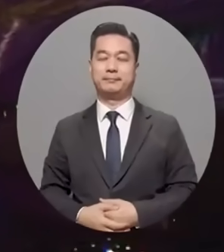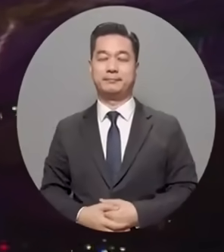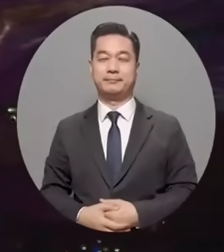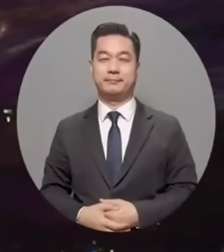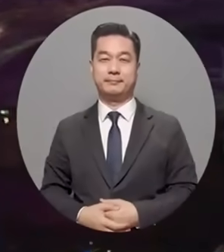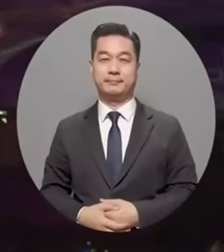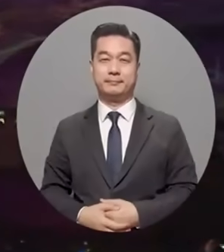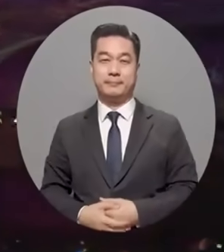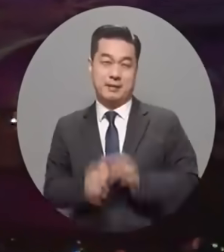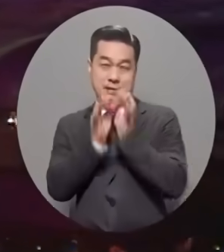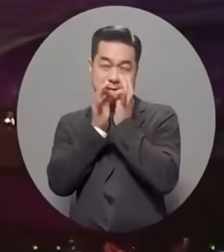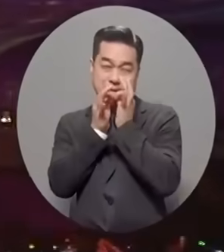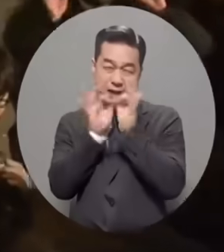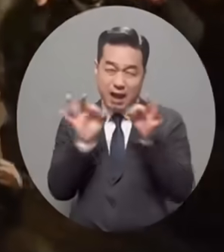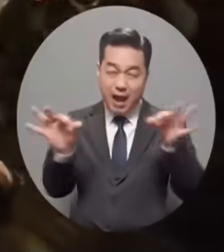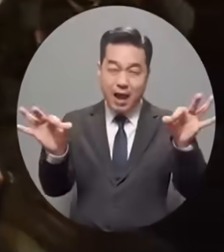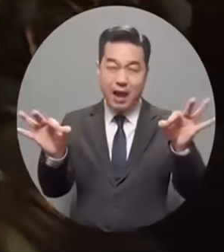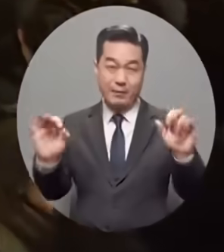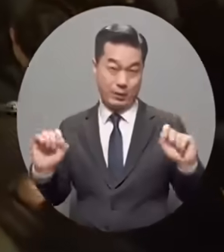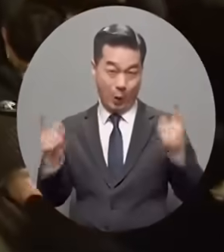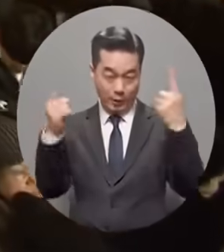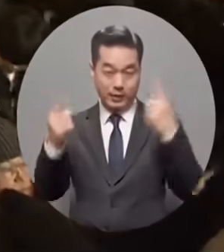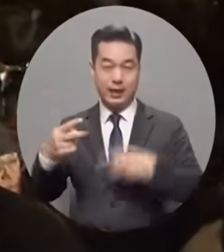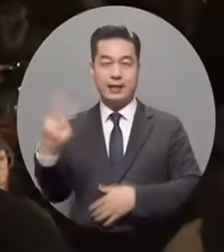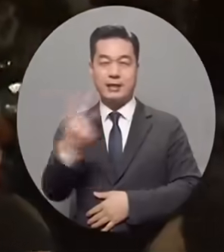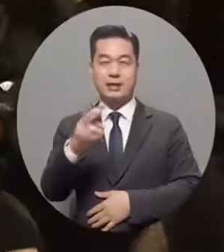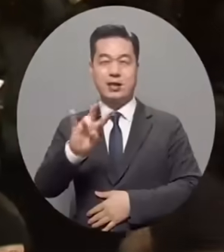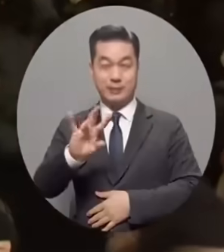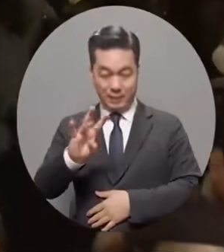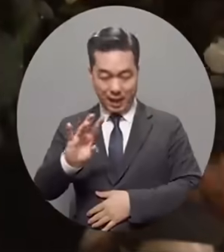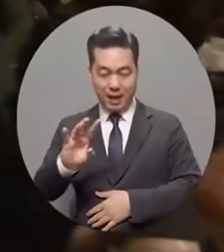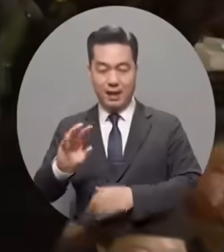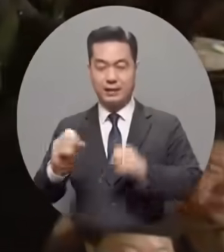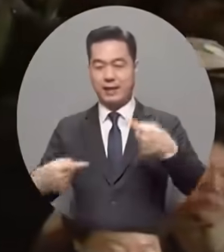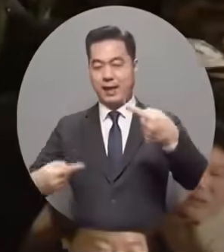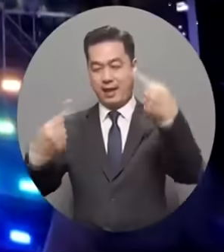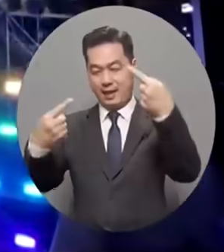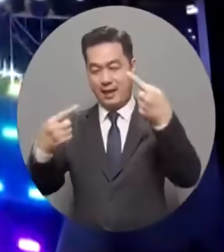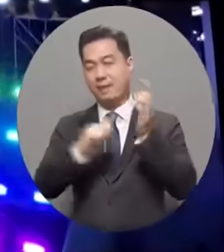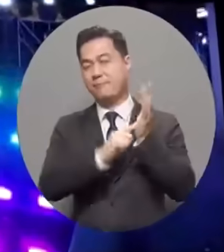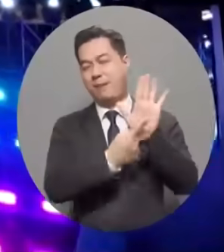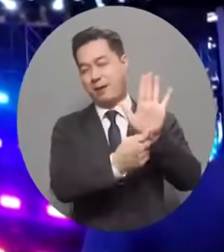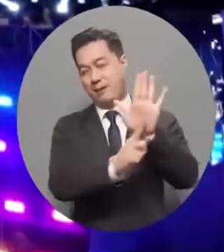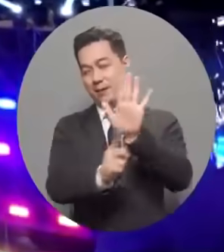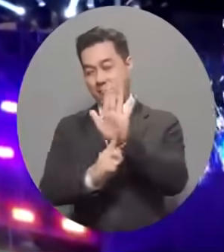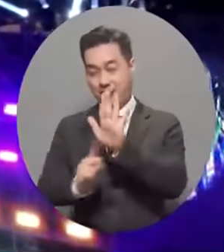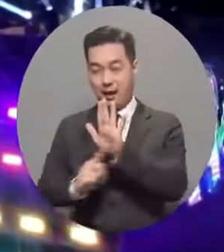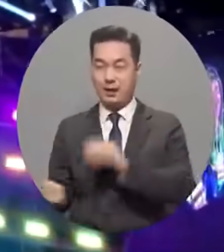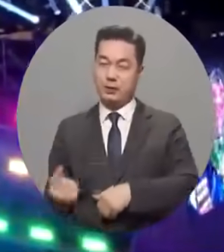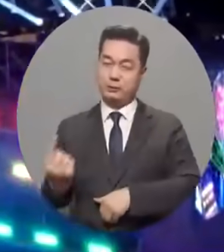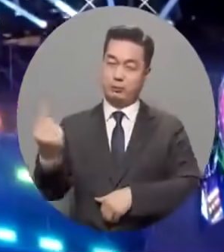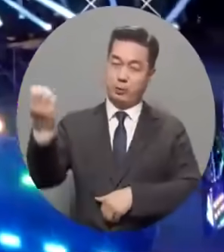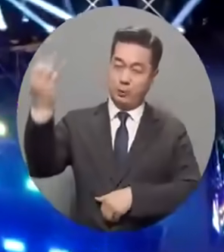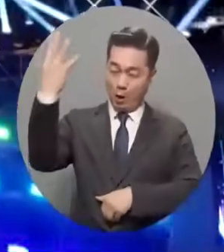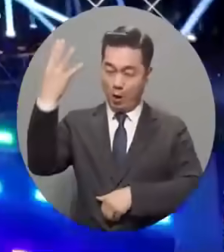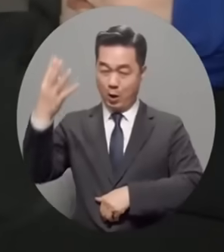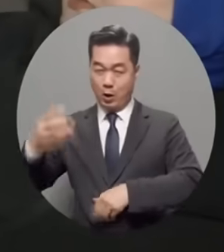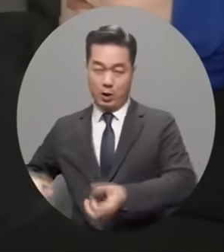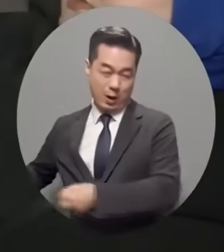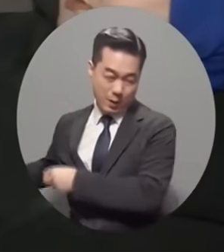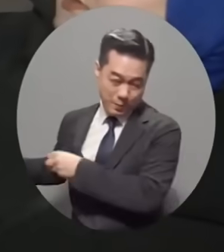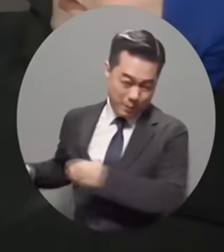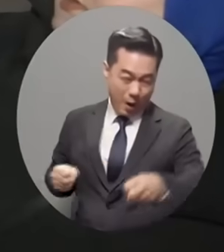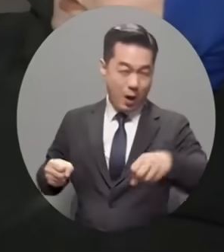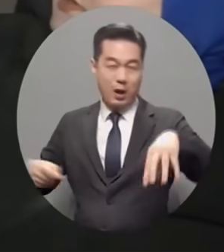큰 함성과 함께 2024년 새해를 알리는 제야의 종과 폭죽 소리가 밤하늘을 수놓습니다. 새해의 첫